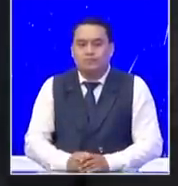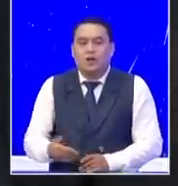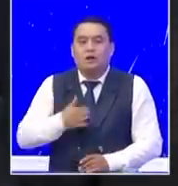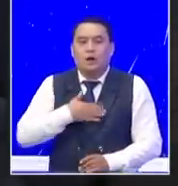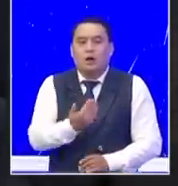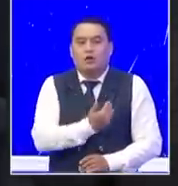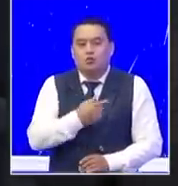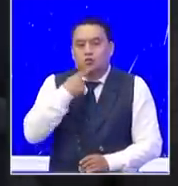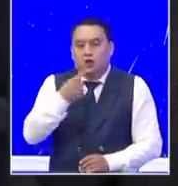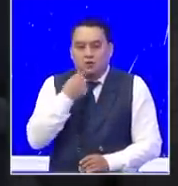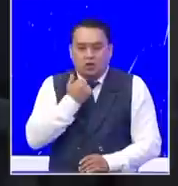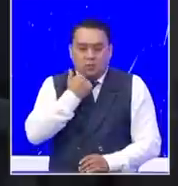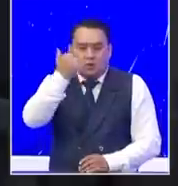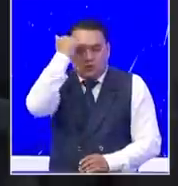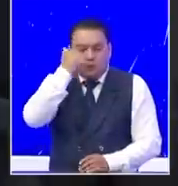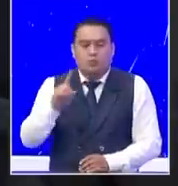сказать